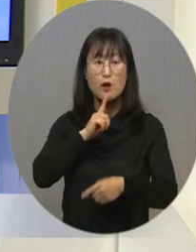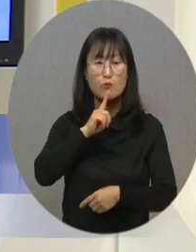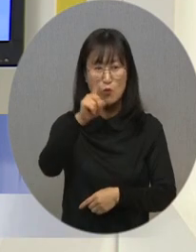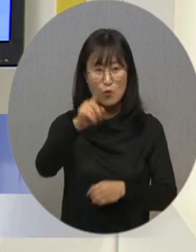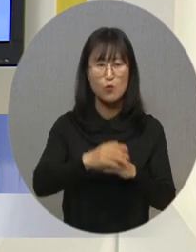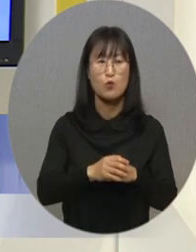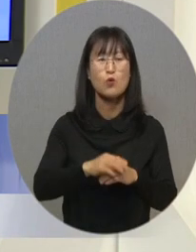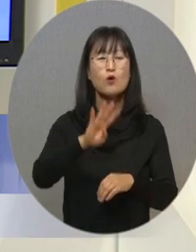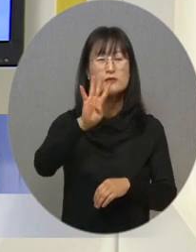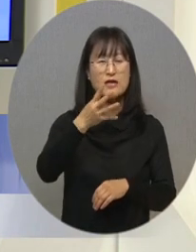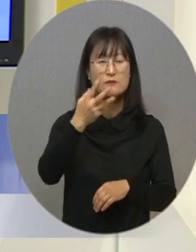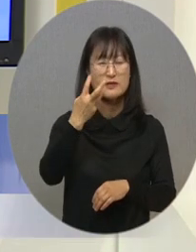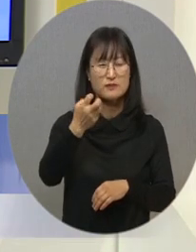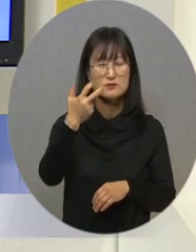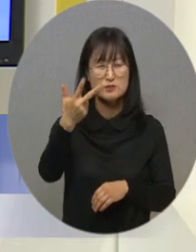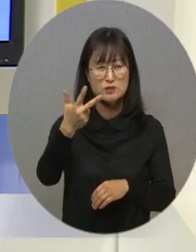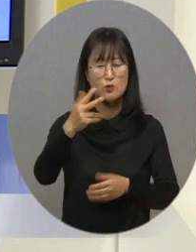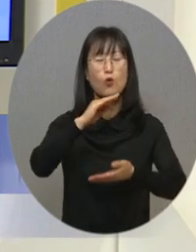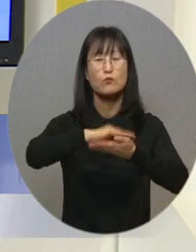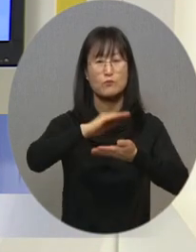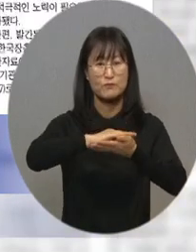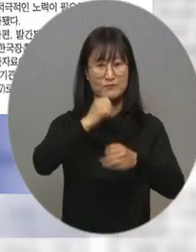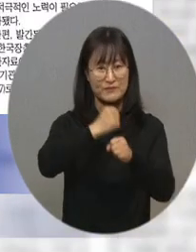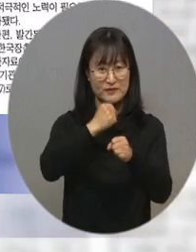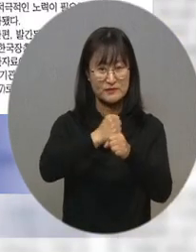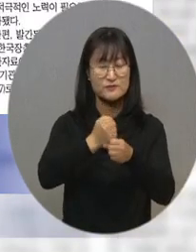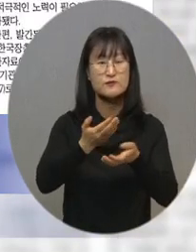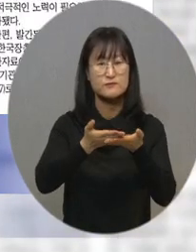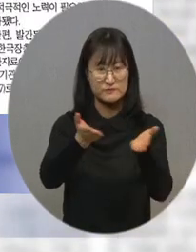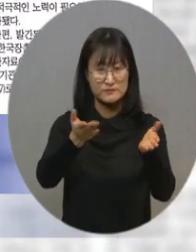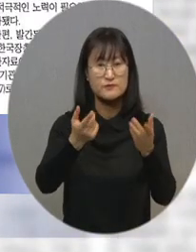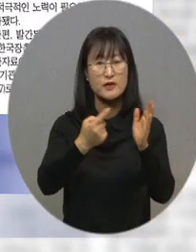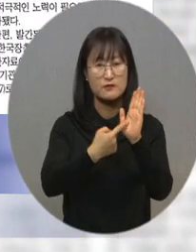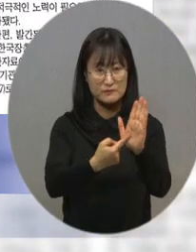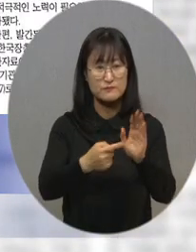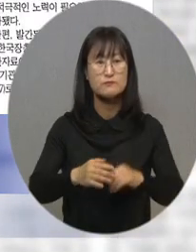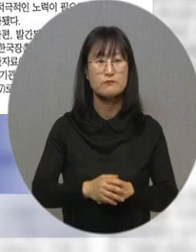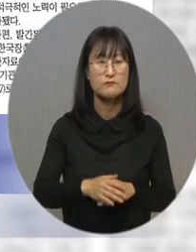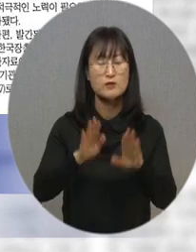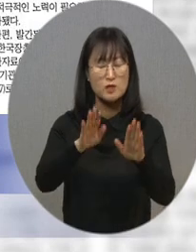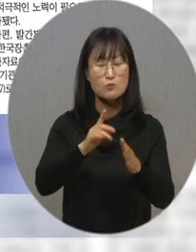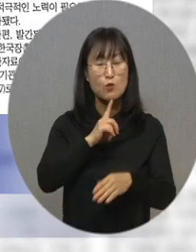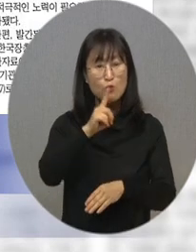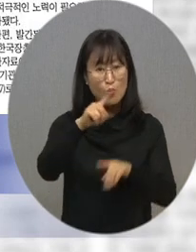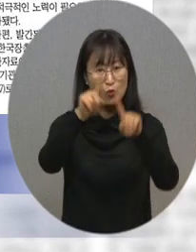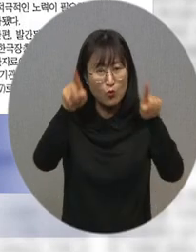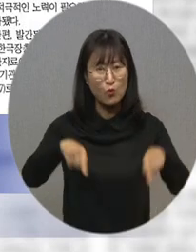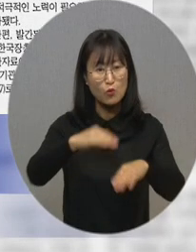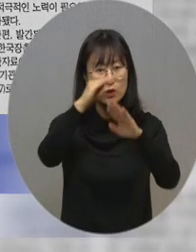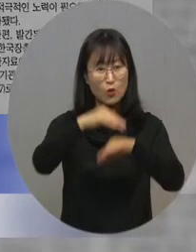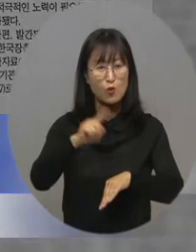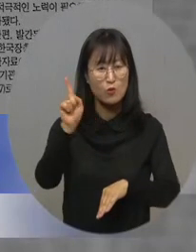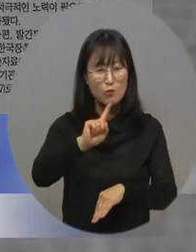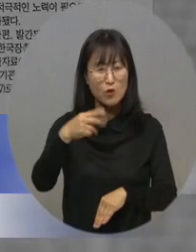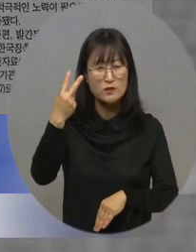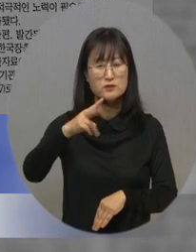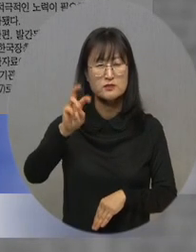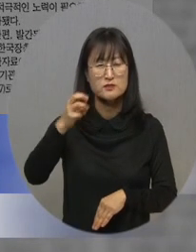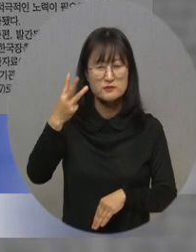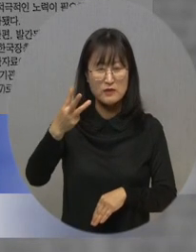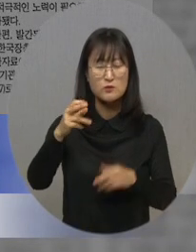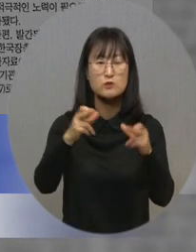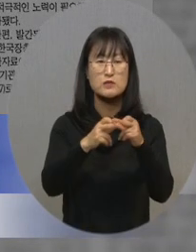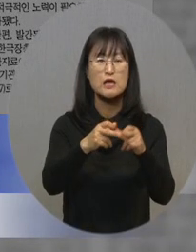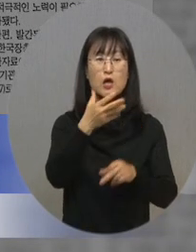437호 발 했다는 소식이 실렸습니다 이번에 발행된 리포트에서는 2023년 장애인 복지 교육